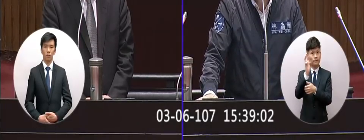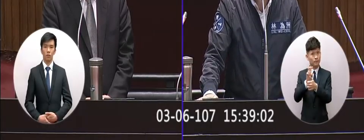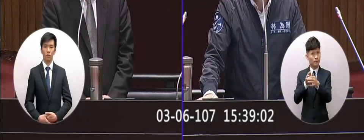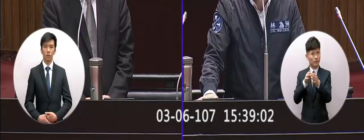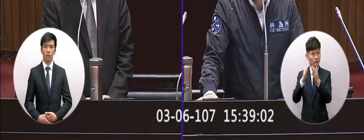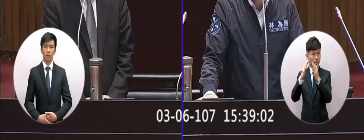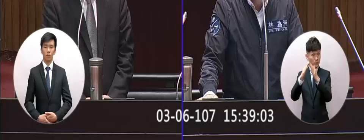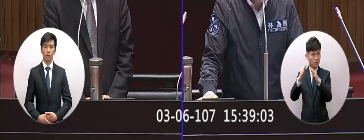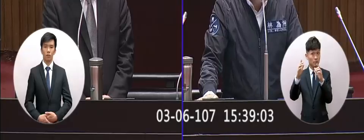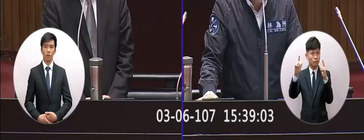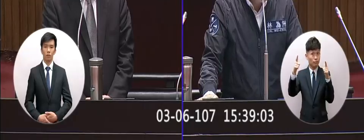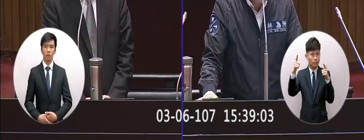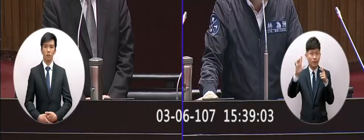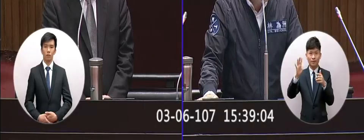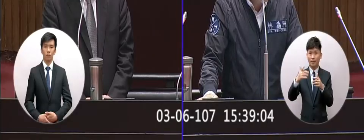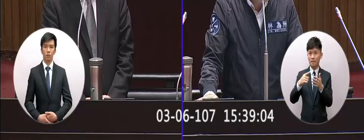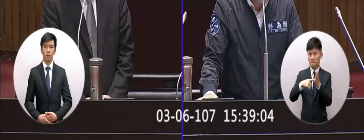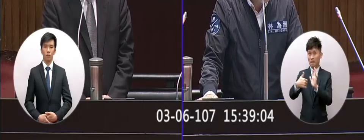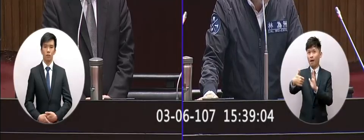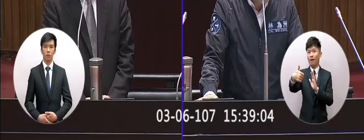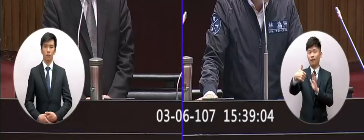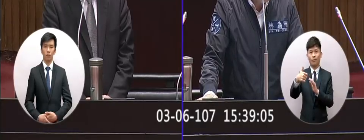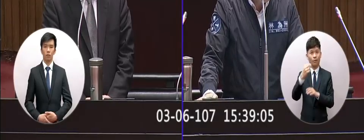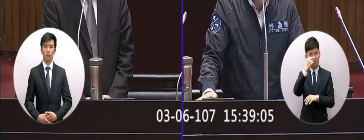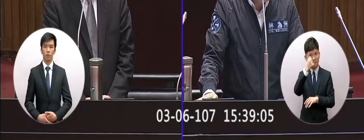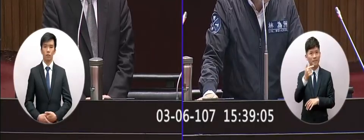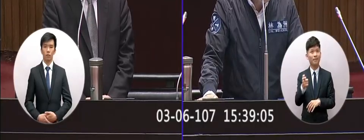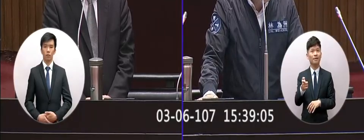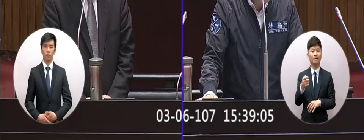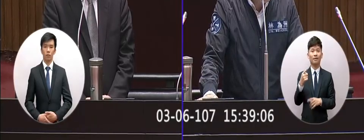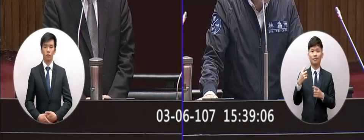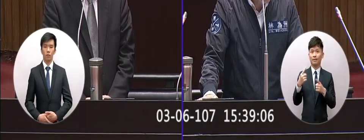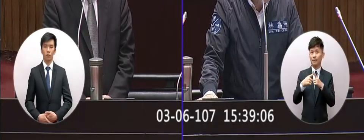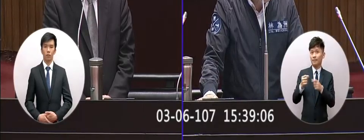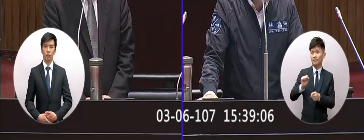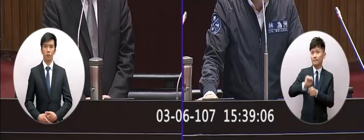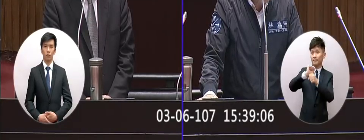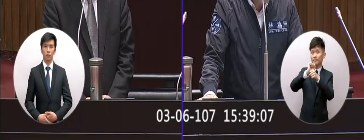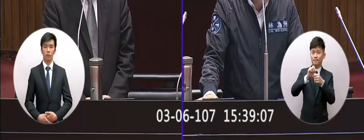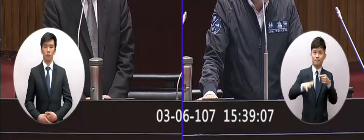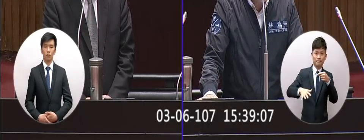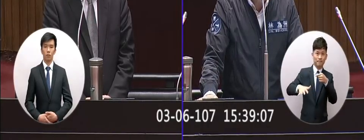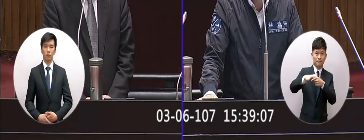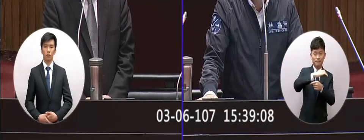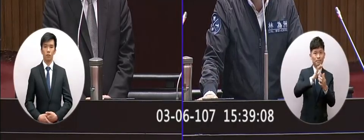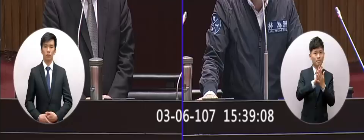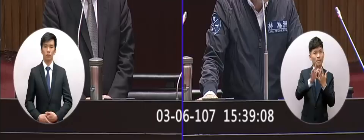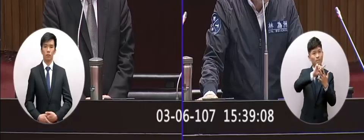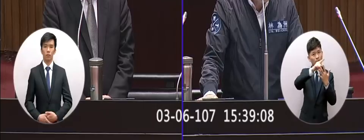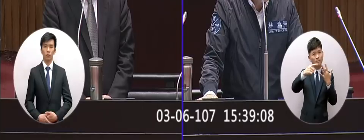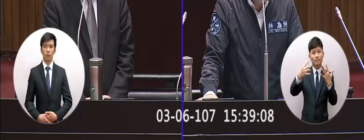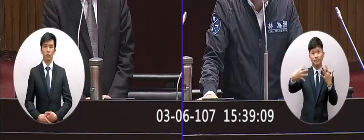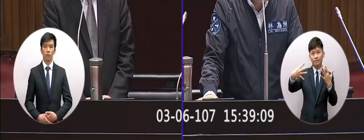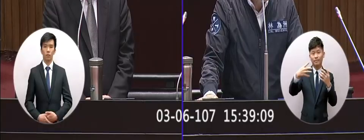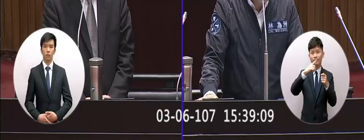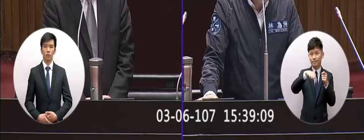很特别的。那它的人口成长也是占全国第四，每年大概成